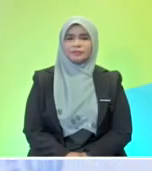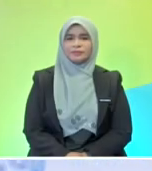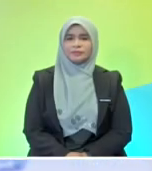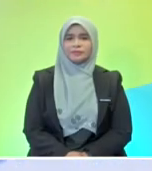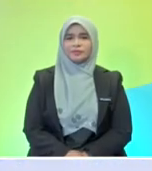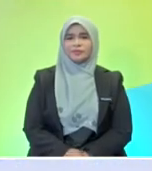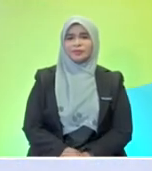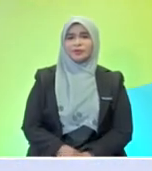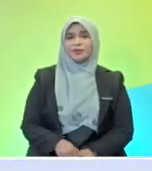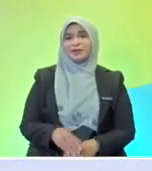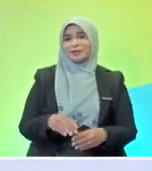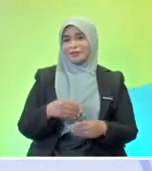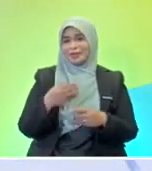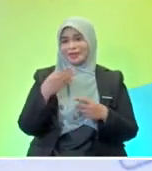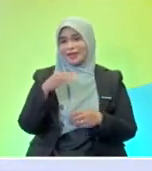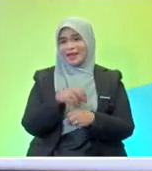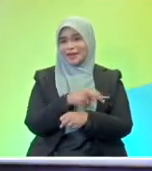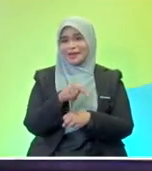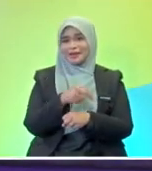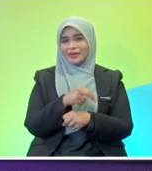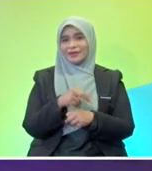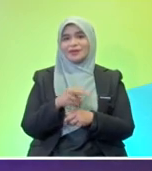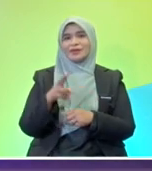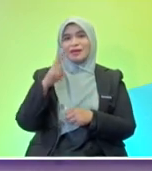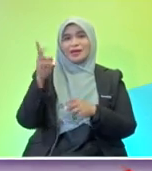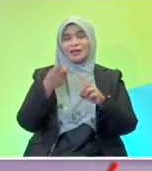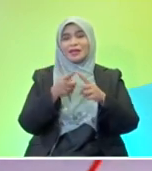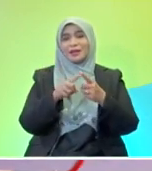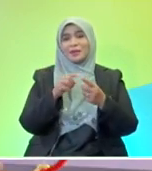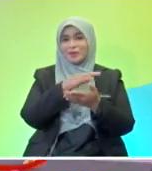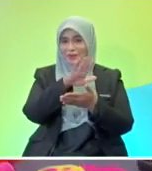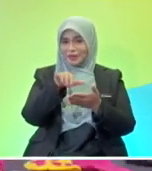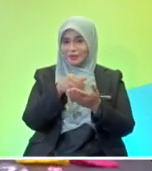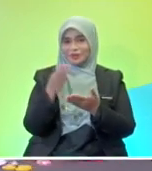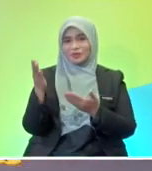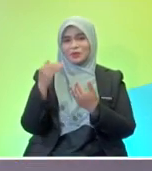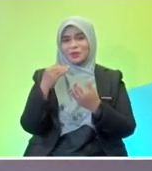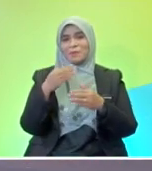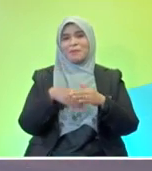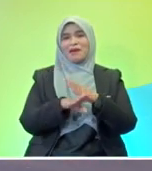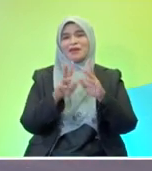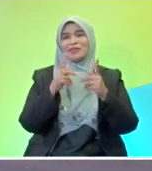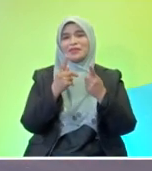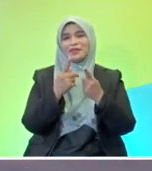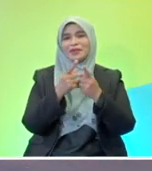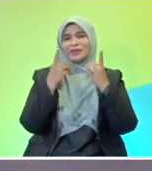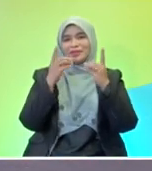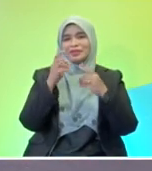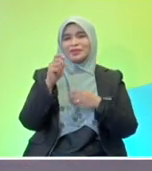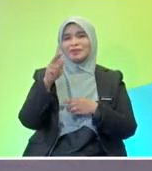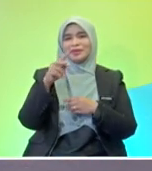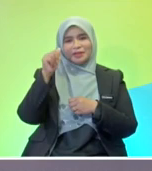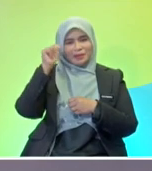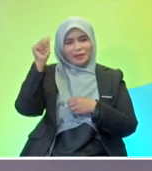Buai laju-laju. Hai kawan-kawan semua, jom masuk ke kelas Radio TV hari ini. Hai, assalamualaikum